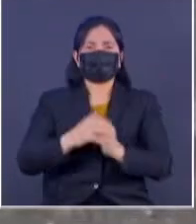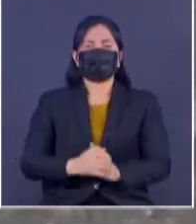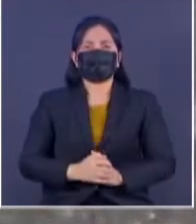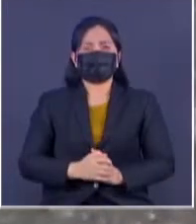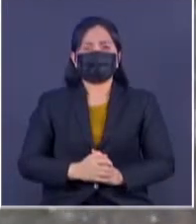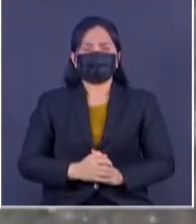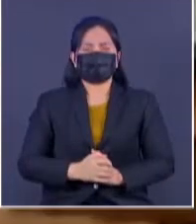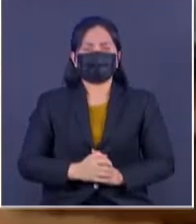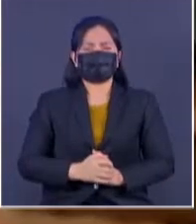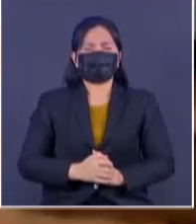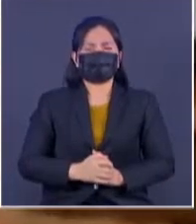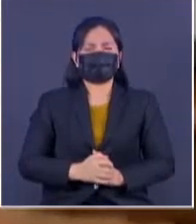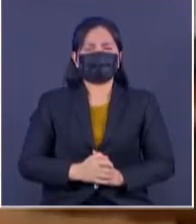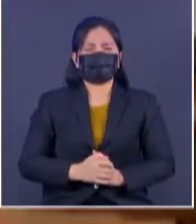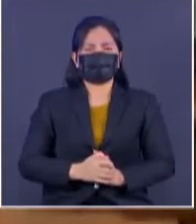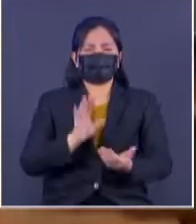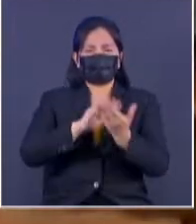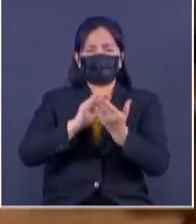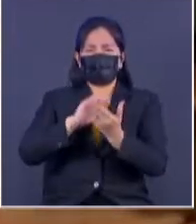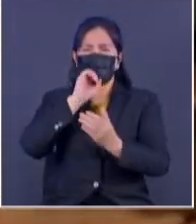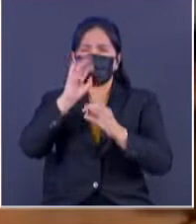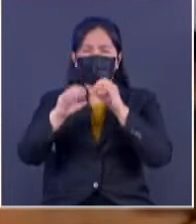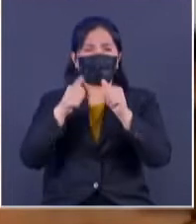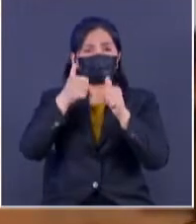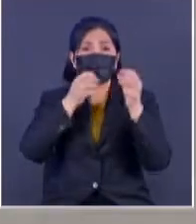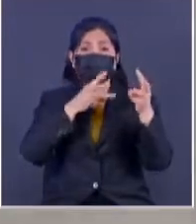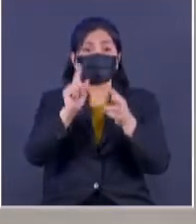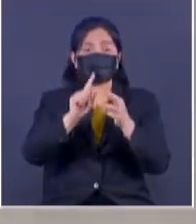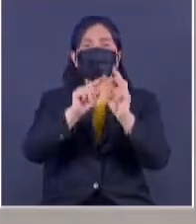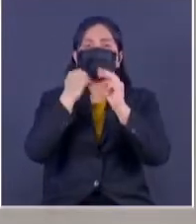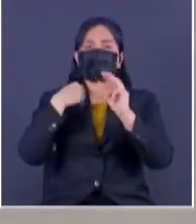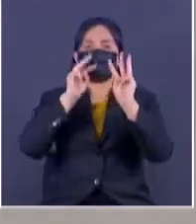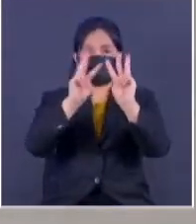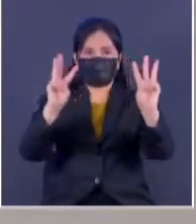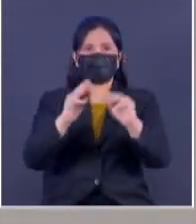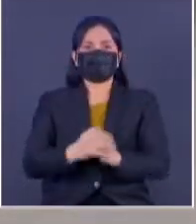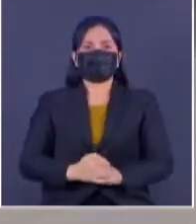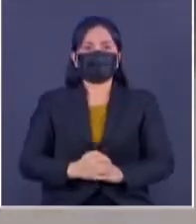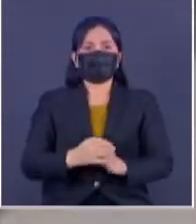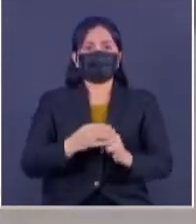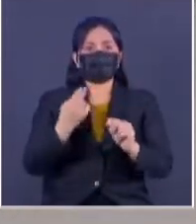ช่องทางหนึ่งที่ท่านสามารถเข้าไปแจ้งเบาะแสได้นะครับมีเว็บไซต์ก็คือ